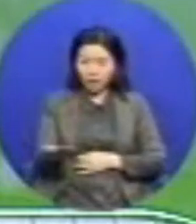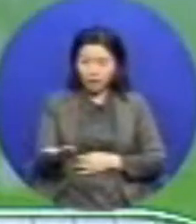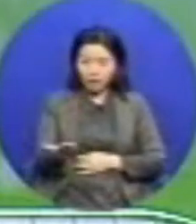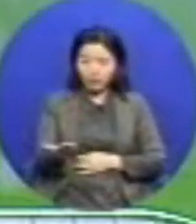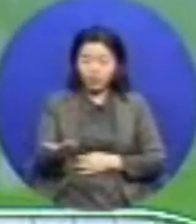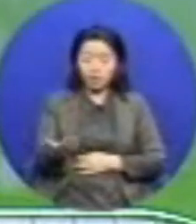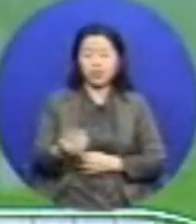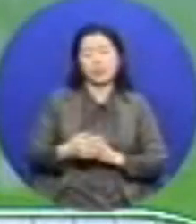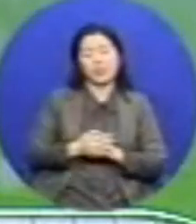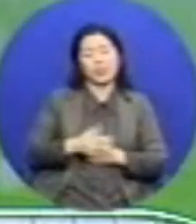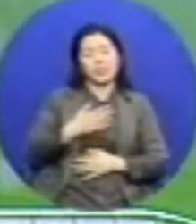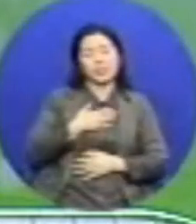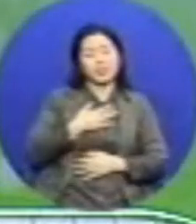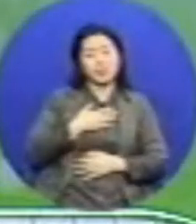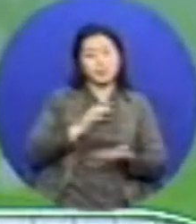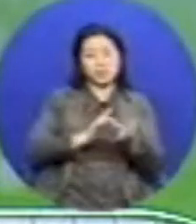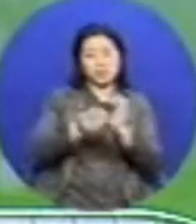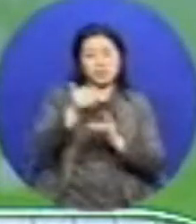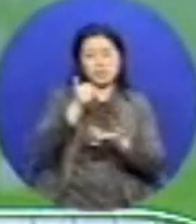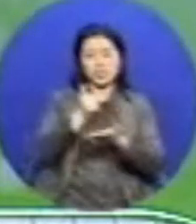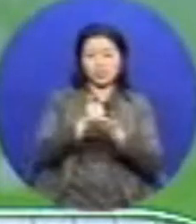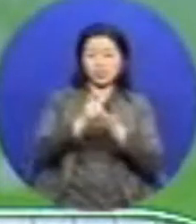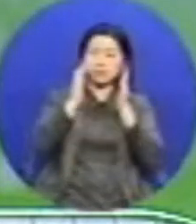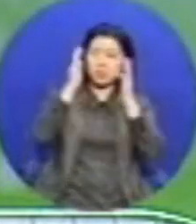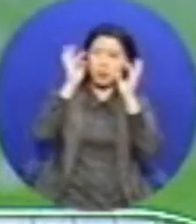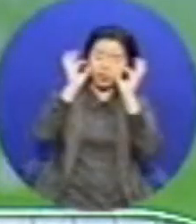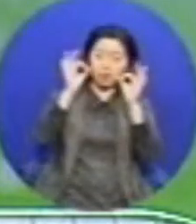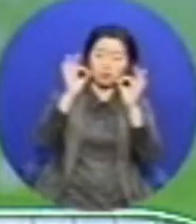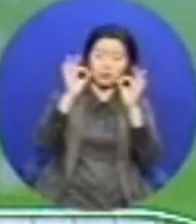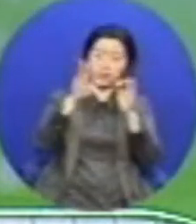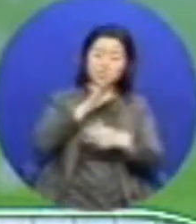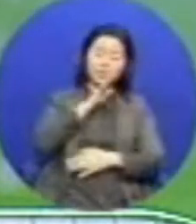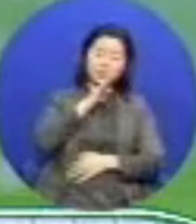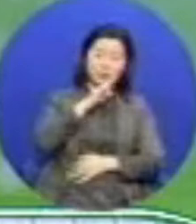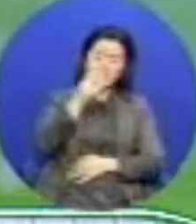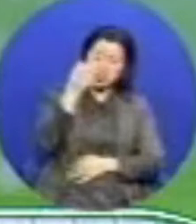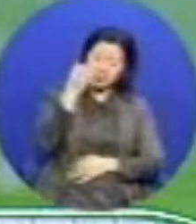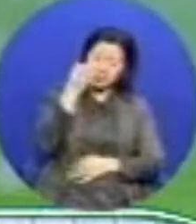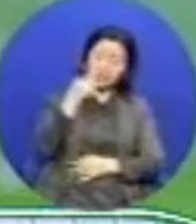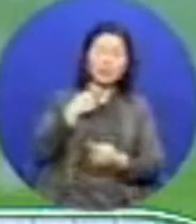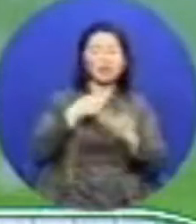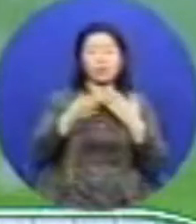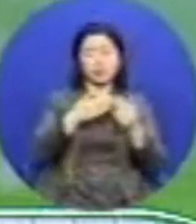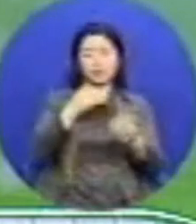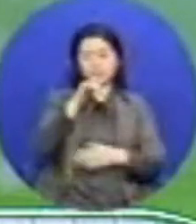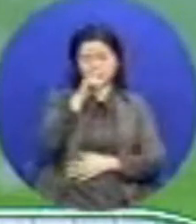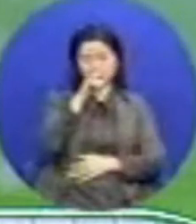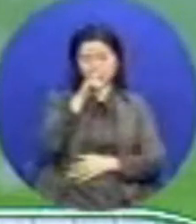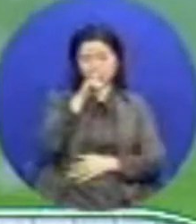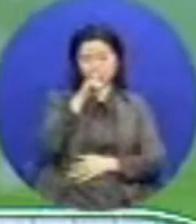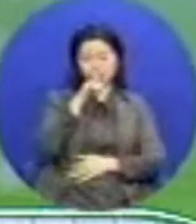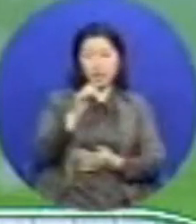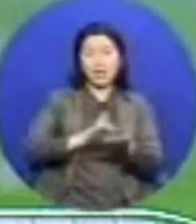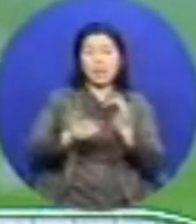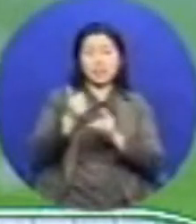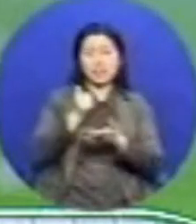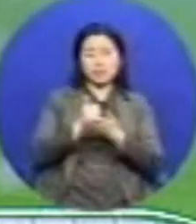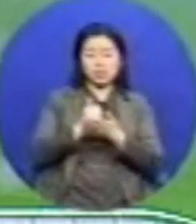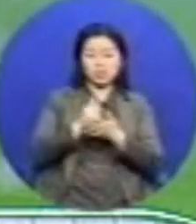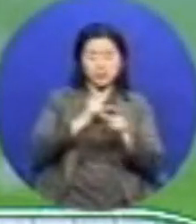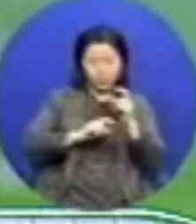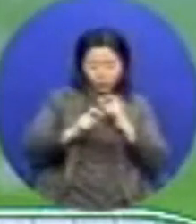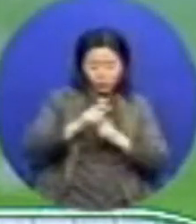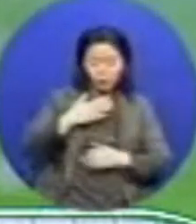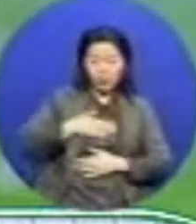저는 예수님을 바라보면서 참 신기한 경험을 합니다 정말 예수님을 더 알아가면서 너무 놀라워요